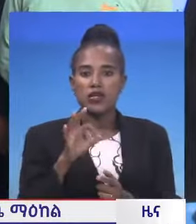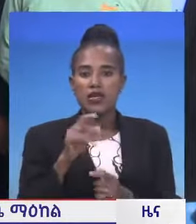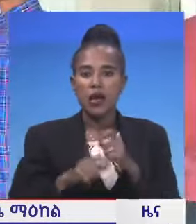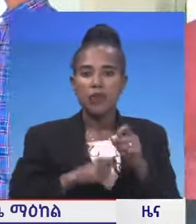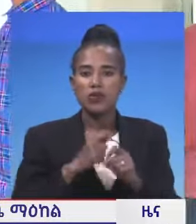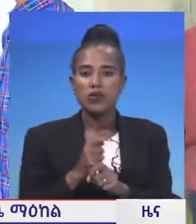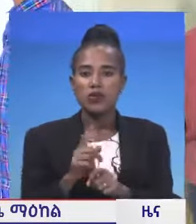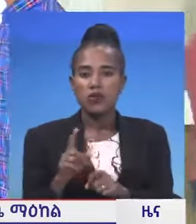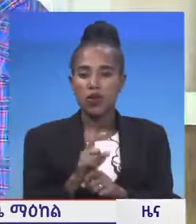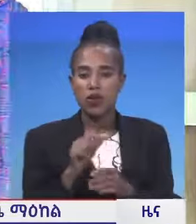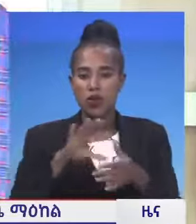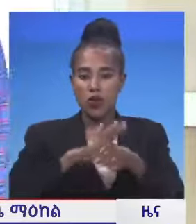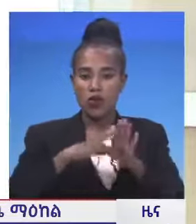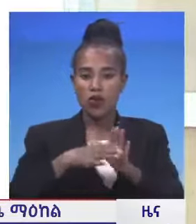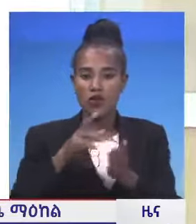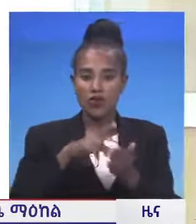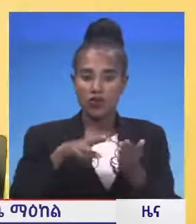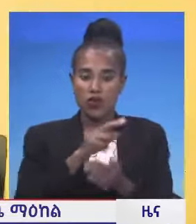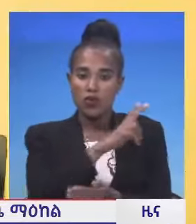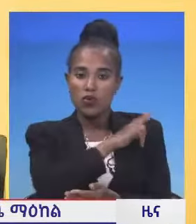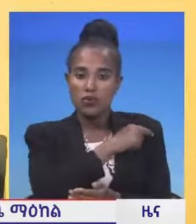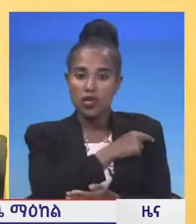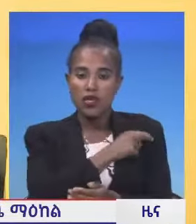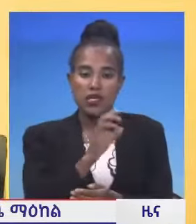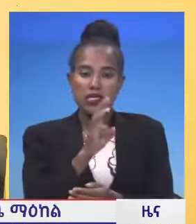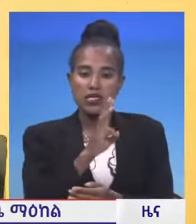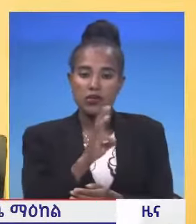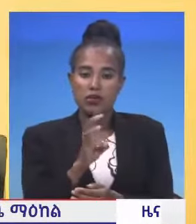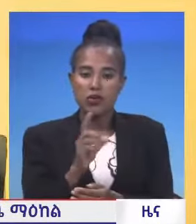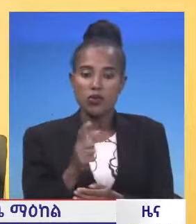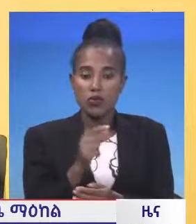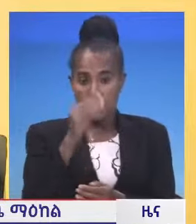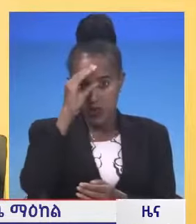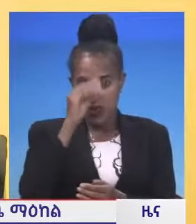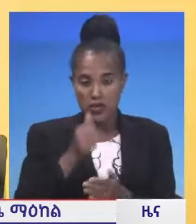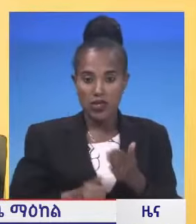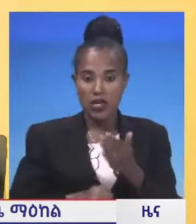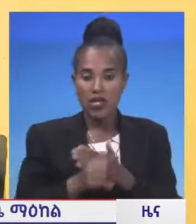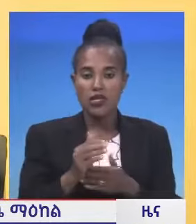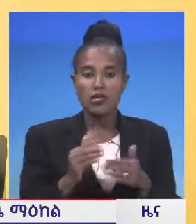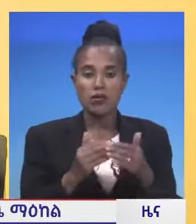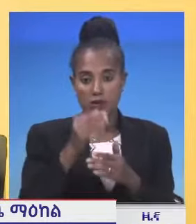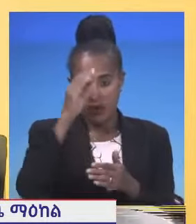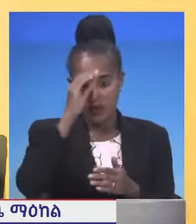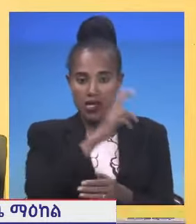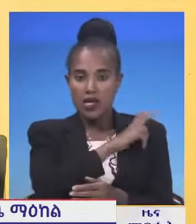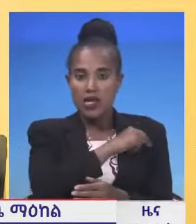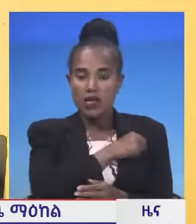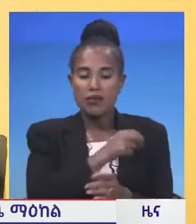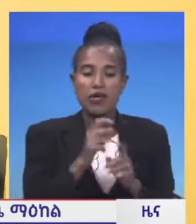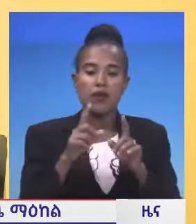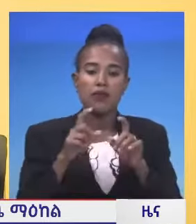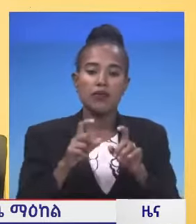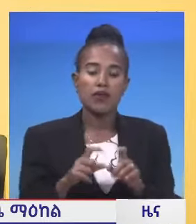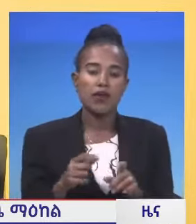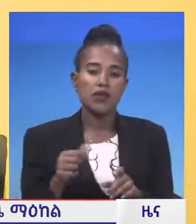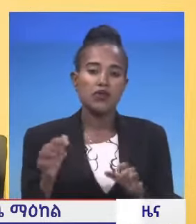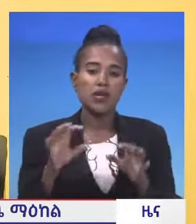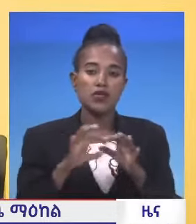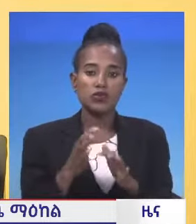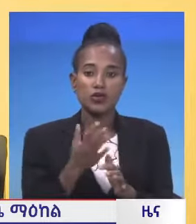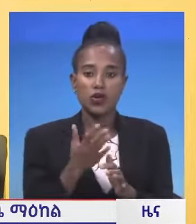ሆኖታል ማለት ነው። የጎንደር ዩኒቨርሲቲ ሆስፒታል ወደ 600 የሚሆኑ ሰዎችን ጥቃት የደረሰባቸው ሰዎች የህክምና የምርመራና ሌሎች ተያያዥ